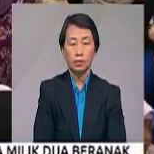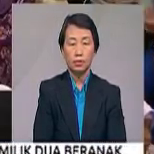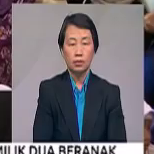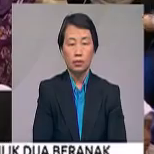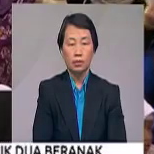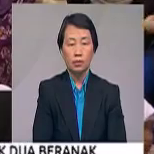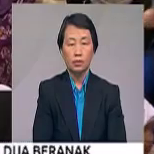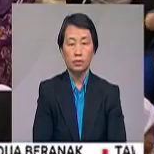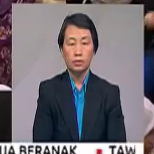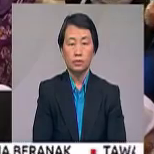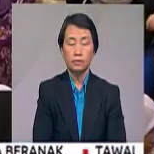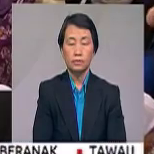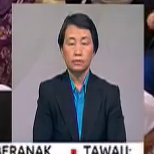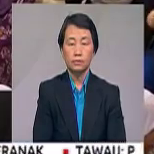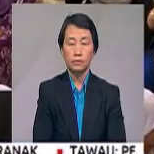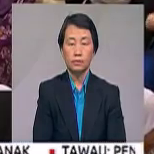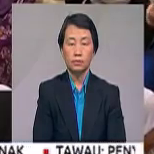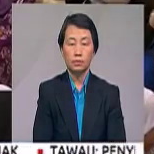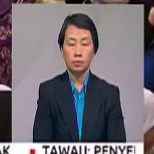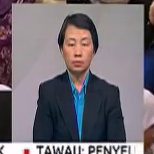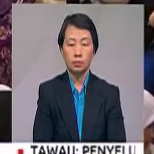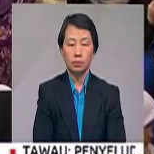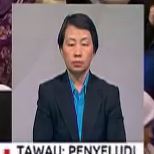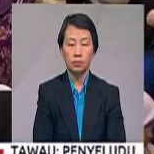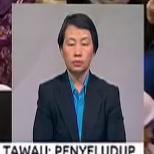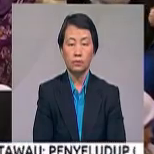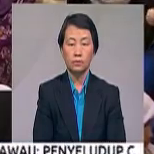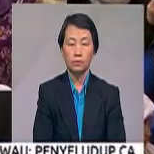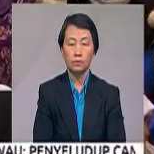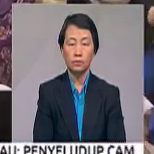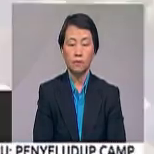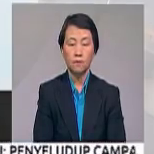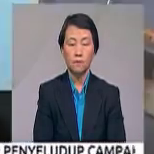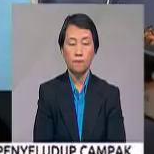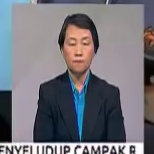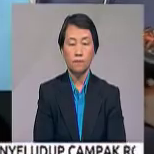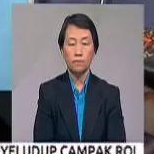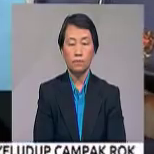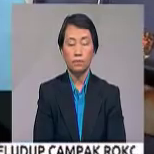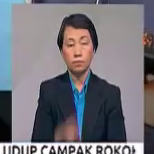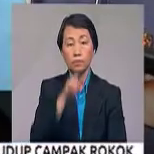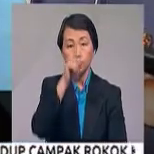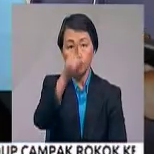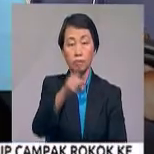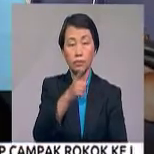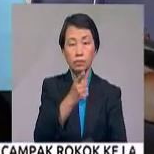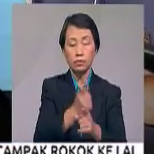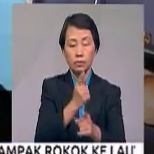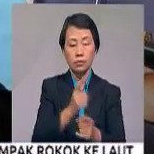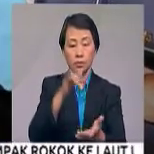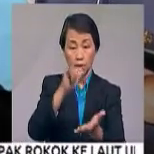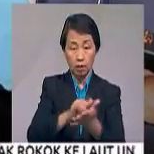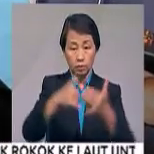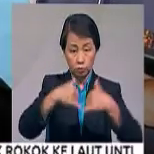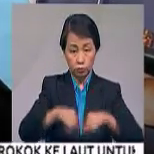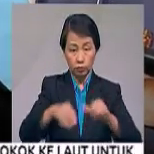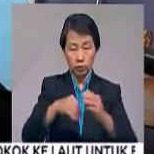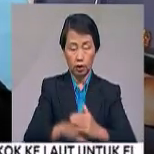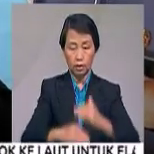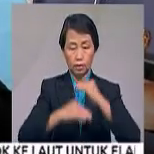termaktub dalam Konvensyen mengenai Hak Kanak-Kanak. Memang itu adalah masih lagi dalam